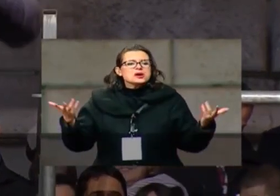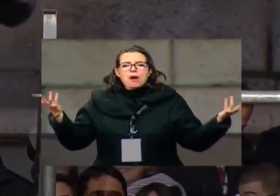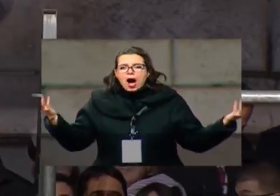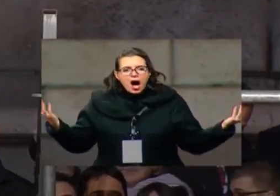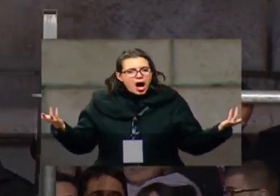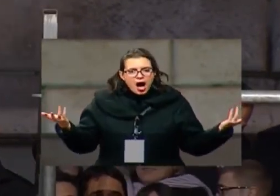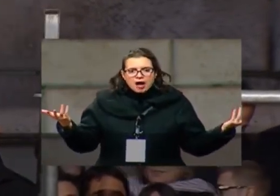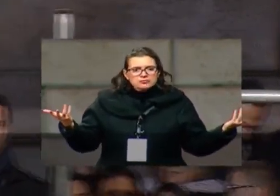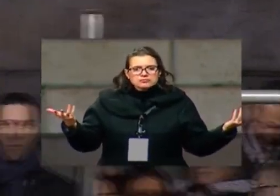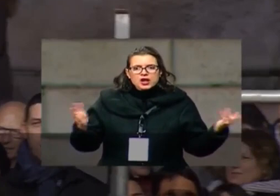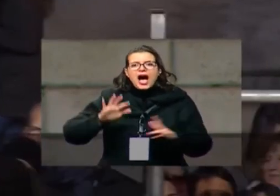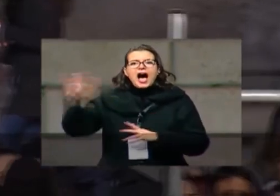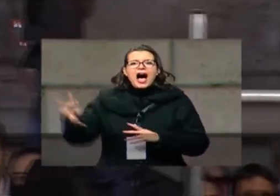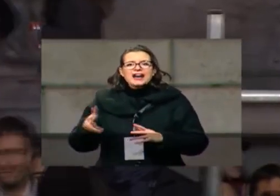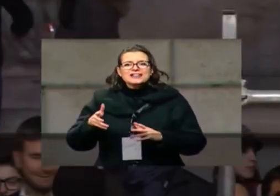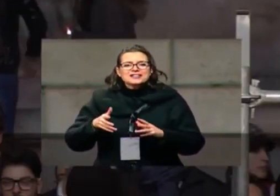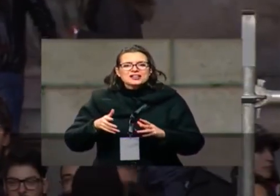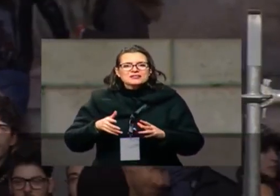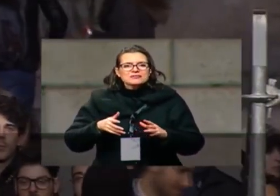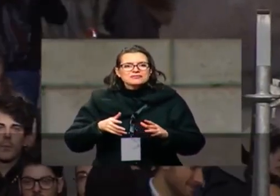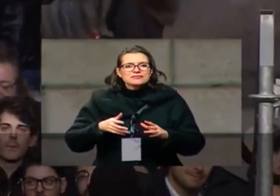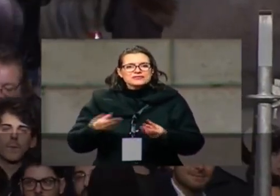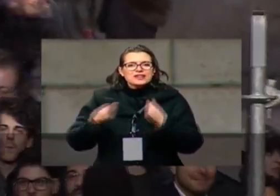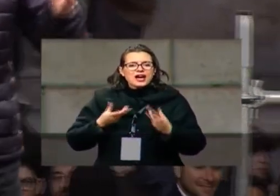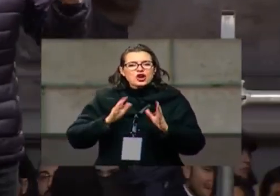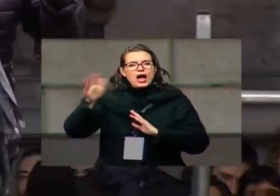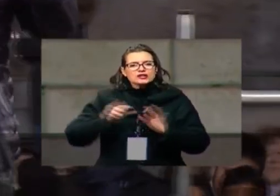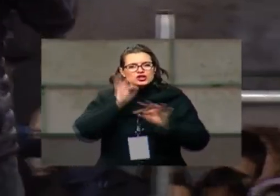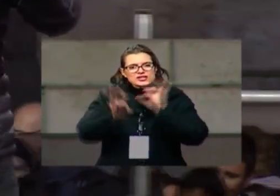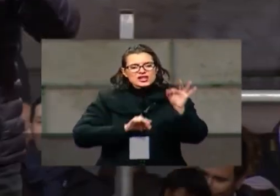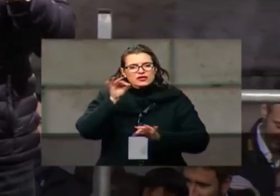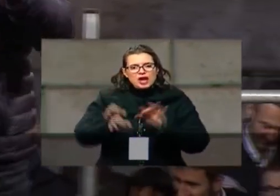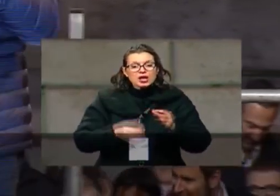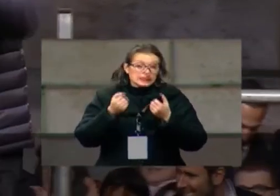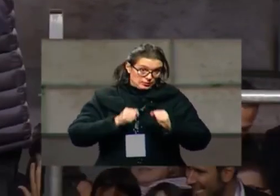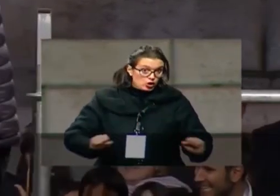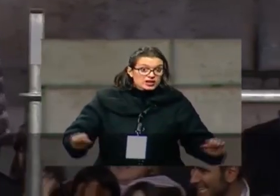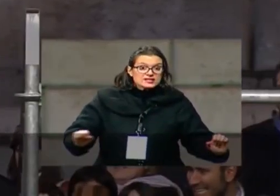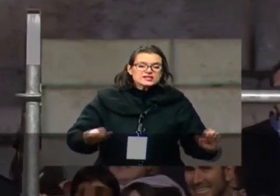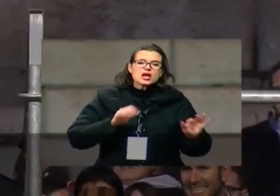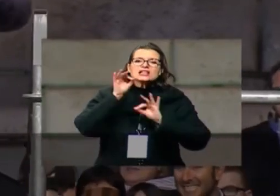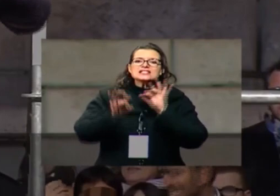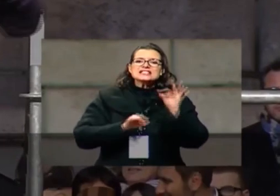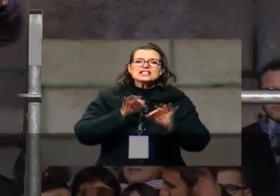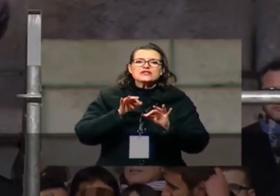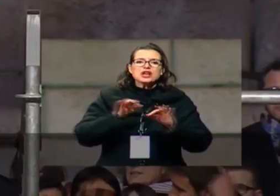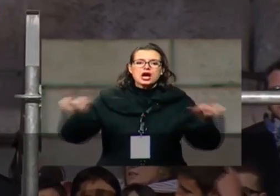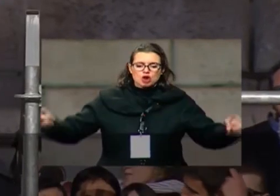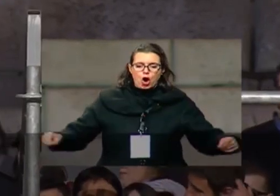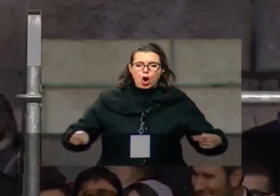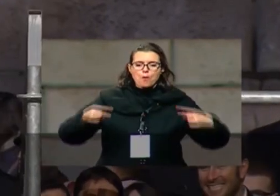invece la democrazia intende un'altra cosa la democrazia è mettersi in uno in uno in un opposto